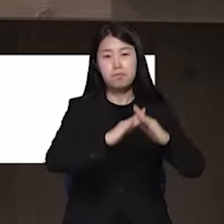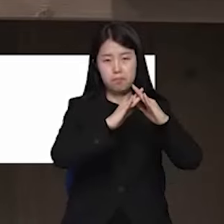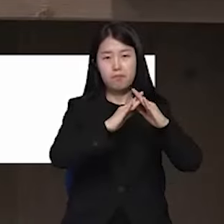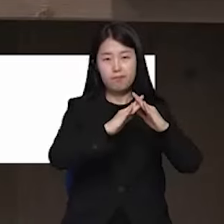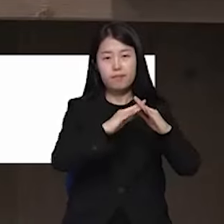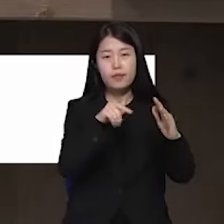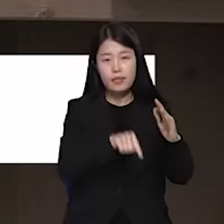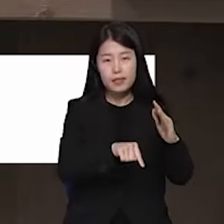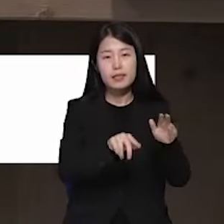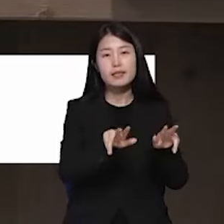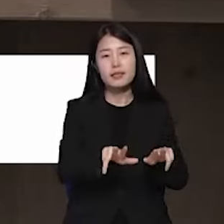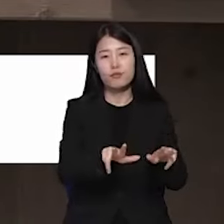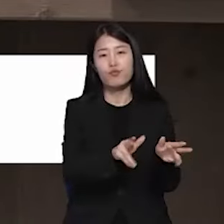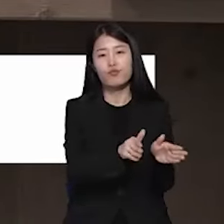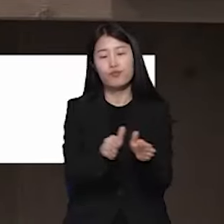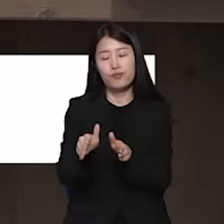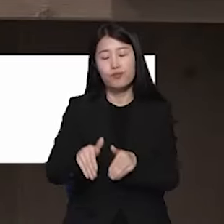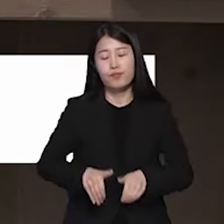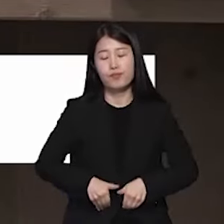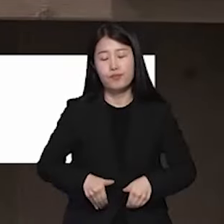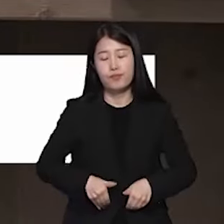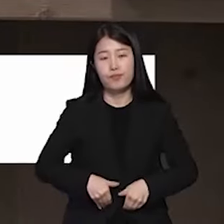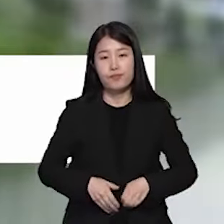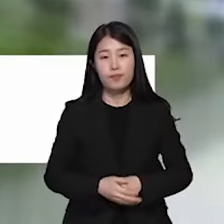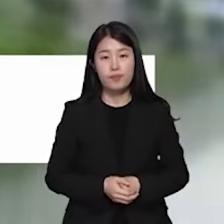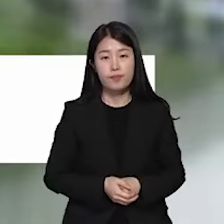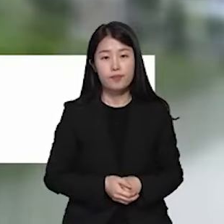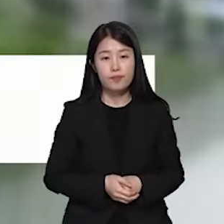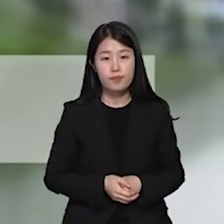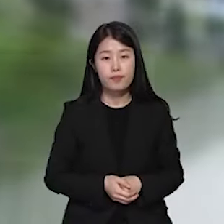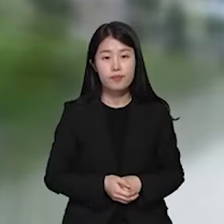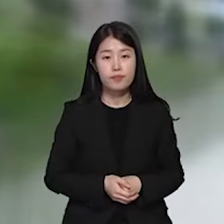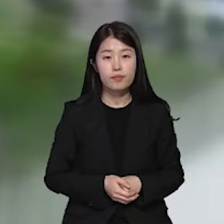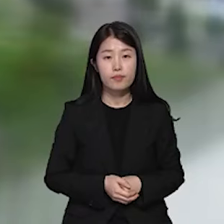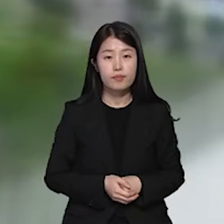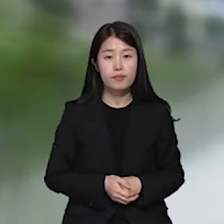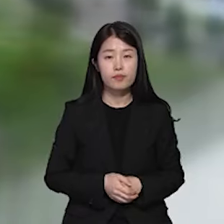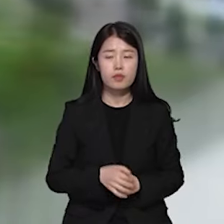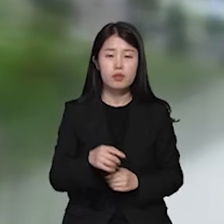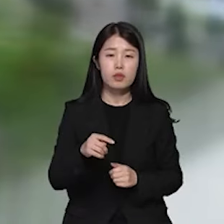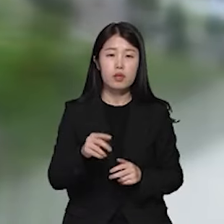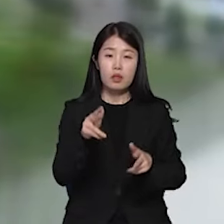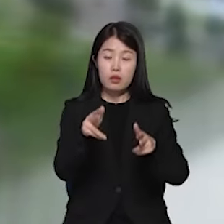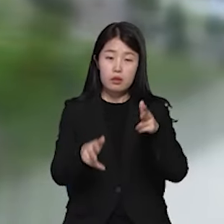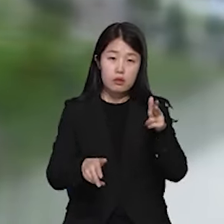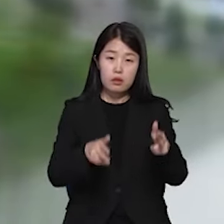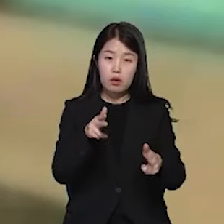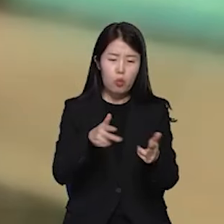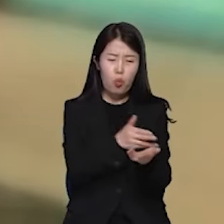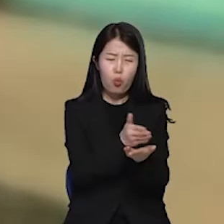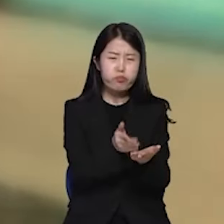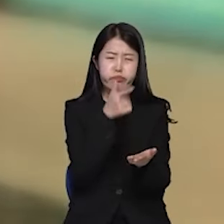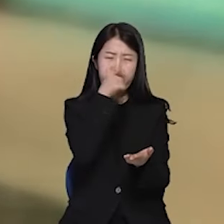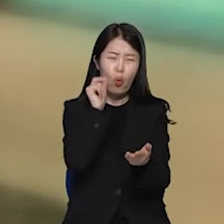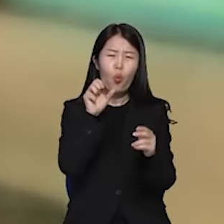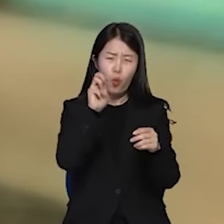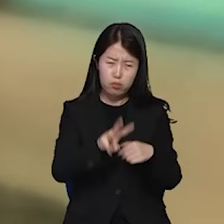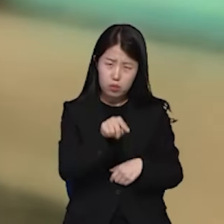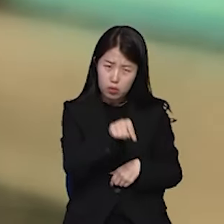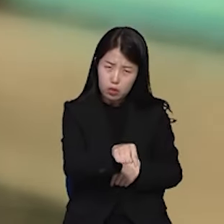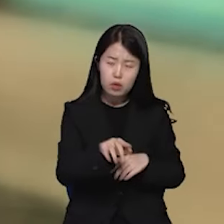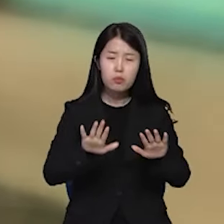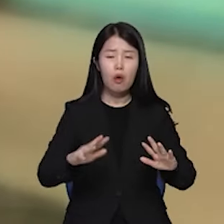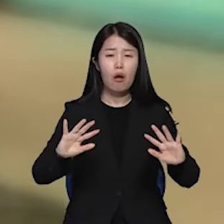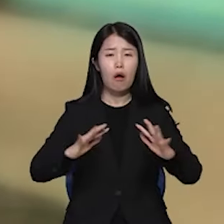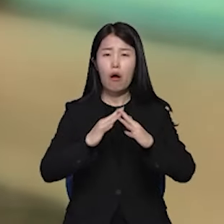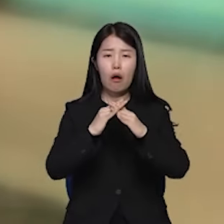있는 여건들을 차제에 마련을 해 나가야 될 것 같습니다 열악한 산업 구조를 가진 광주가 건설업 파의 직격탄을 맡고